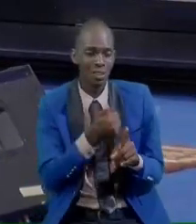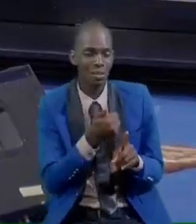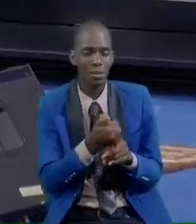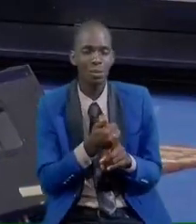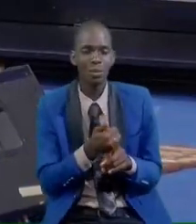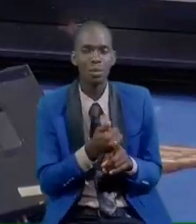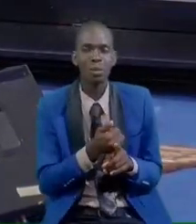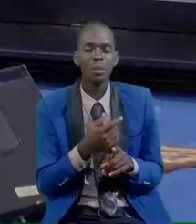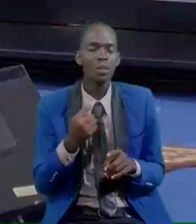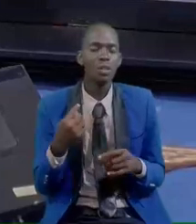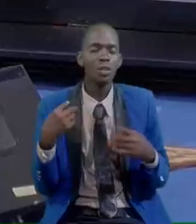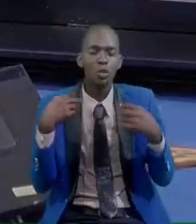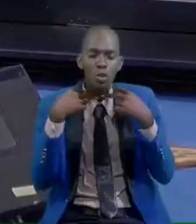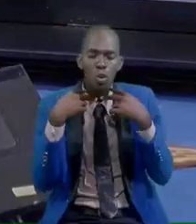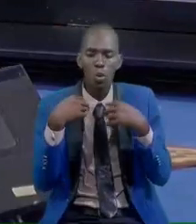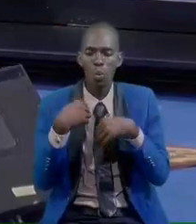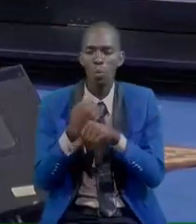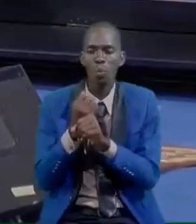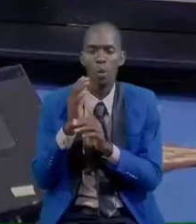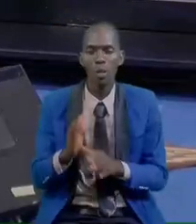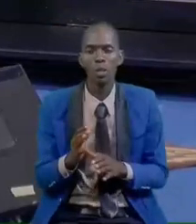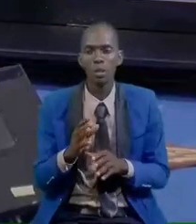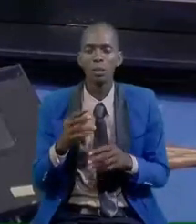lui-même, celui qui a fabriqué le joug,